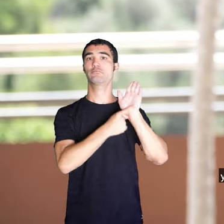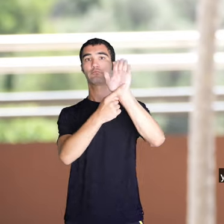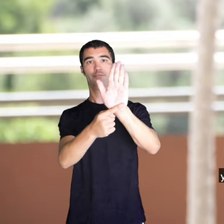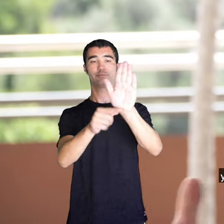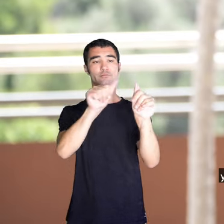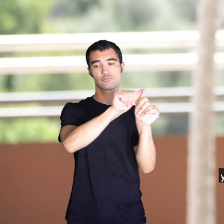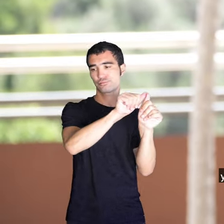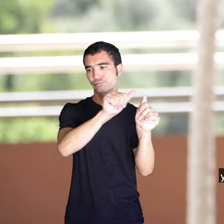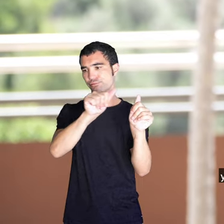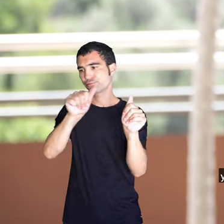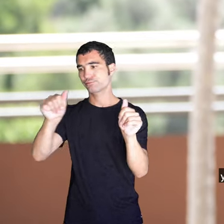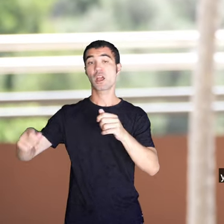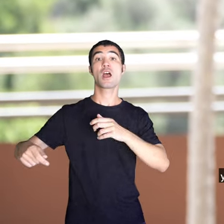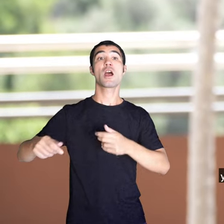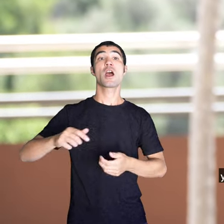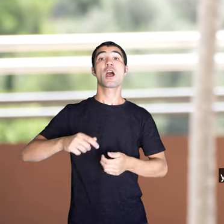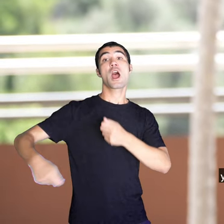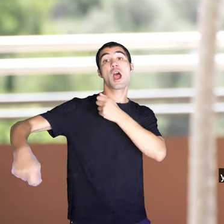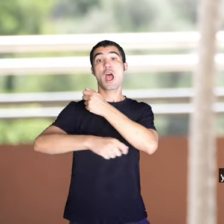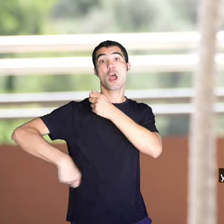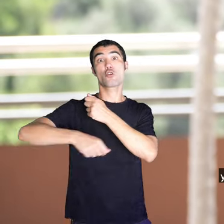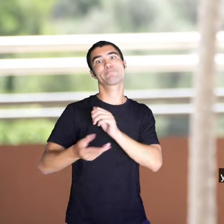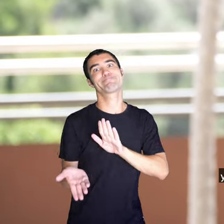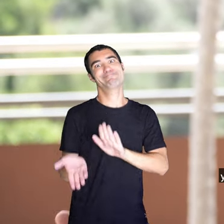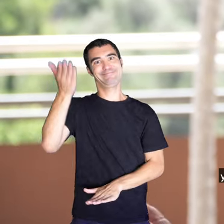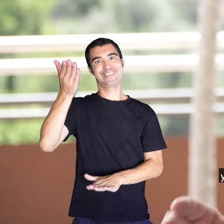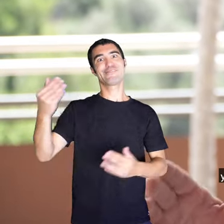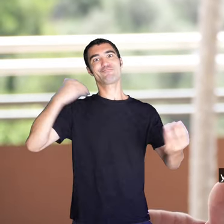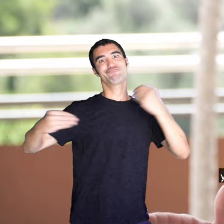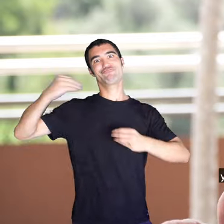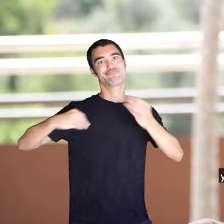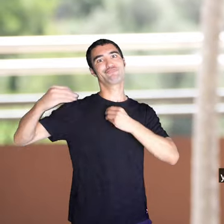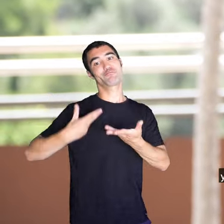I el mes d'agost s'ampliava el preu, per la demanda que hi havia. Però